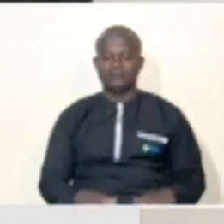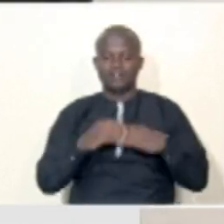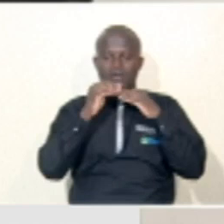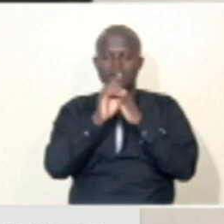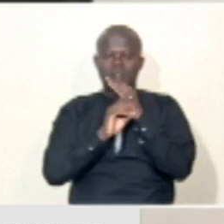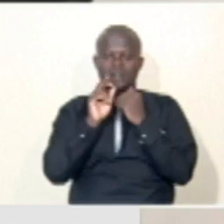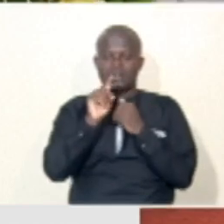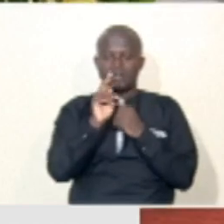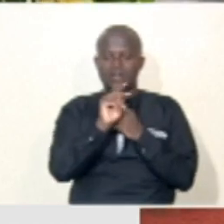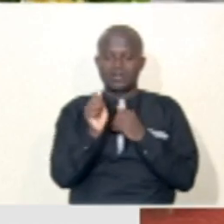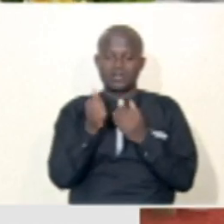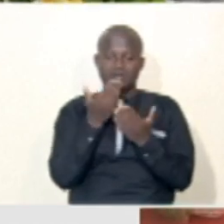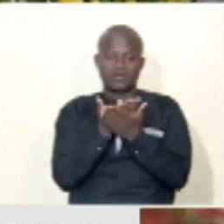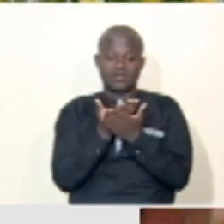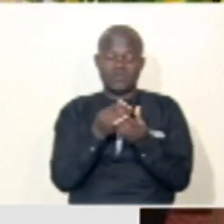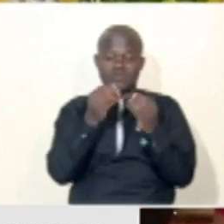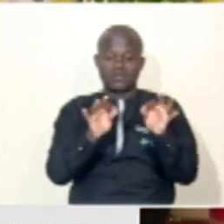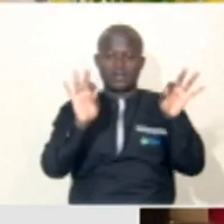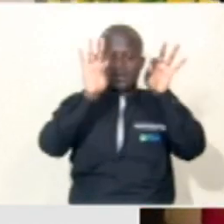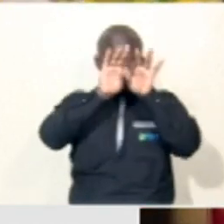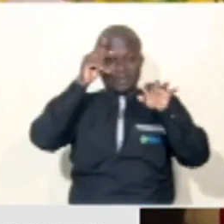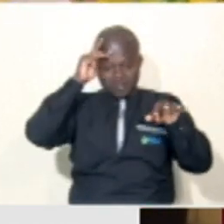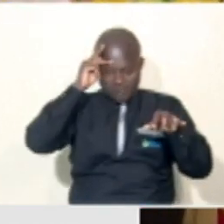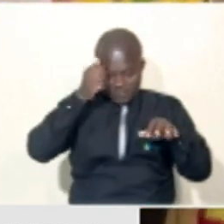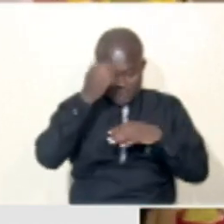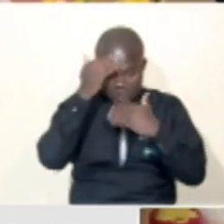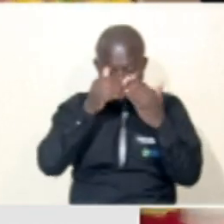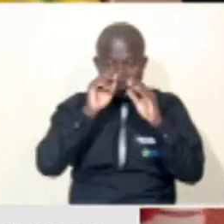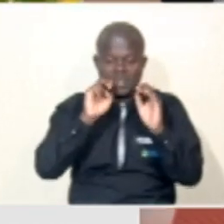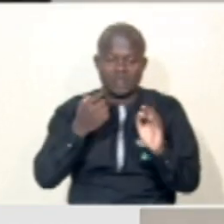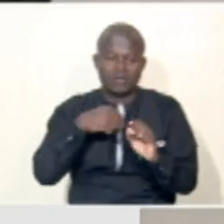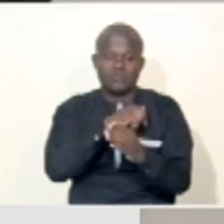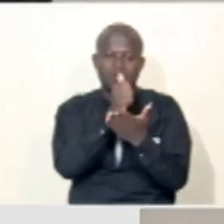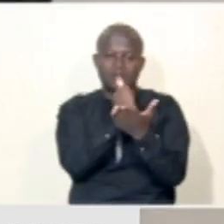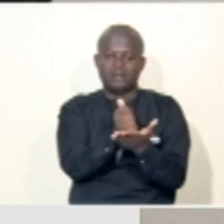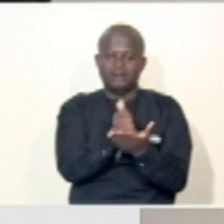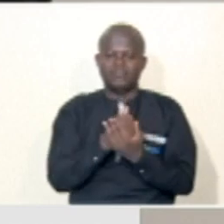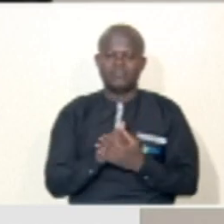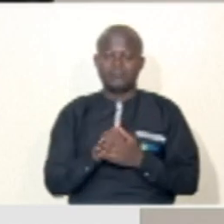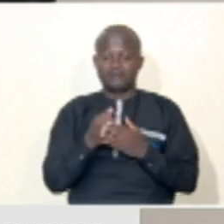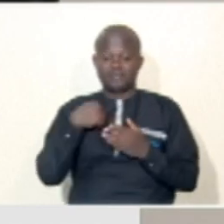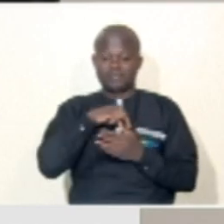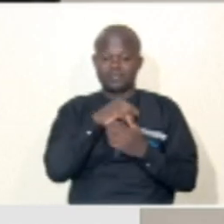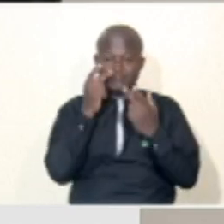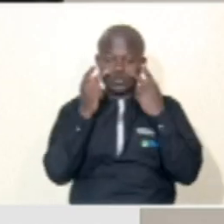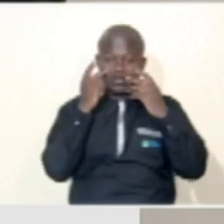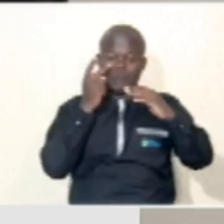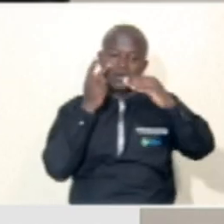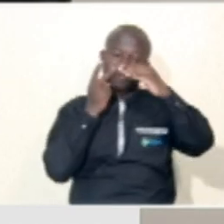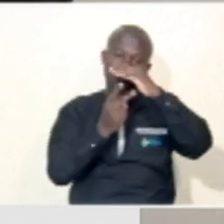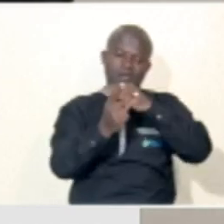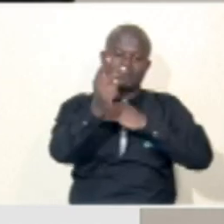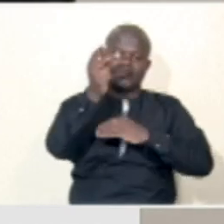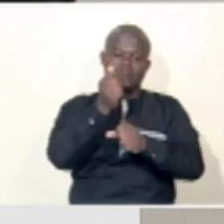Ubuyobozi bw'akarere ka Kayonza bubasaba guhesha agaciro ubumenyi bwabo kugira ngo buzabatunge. Ukureba icyerekezo